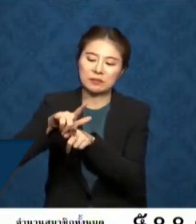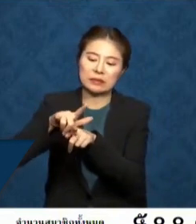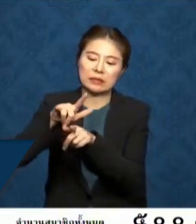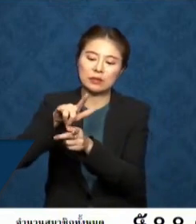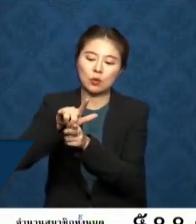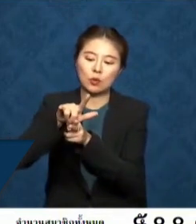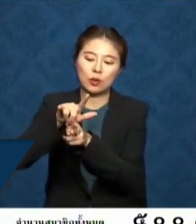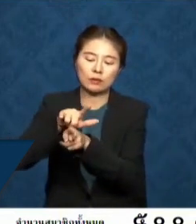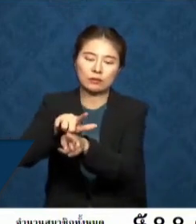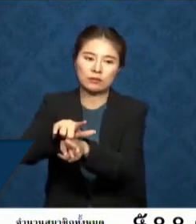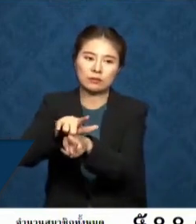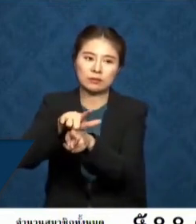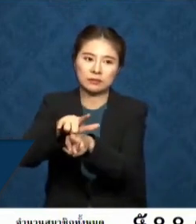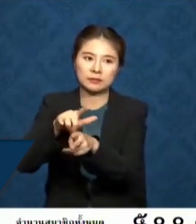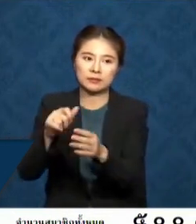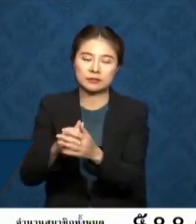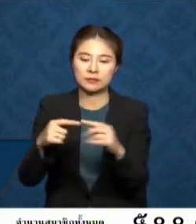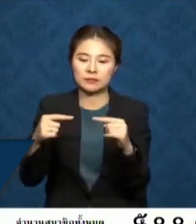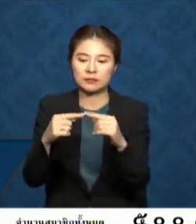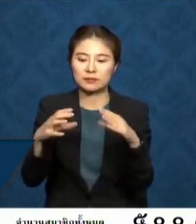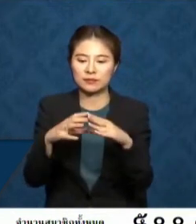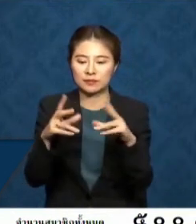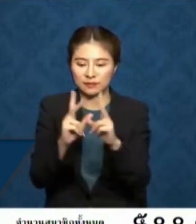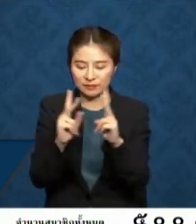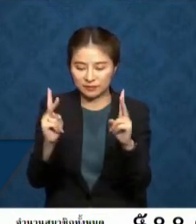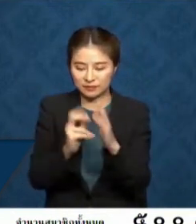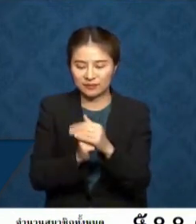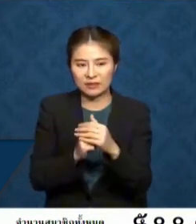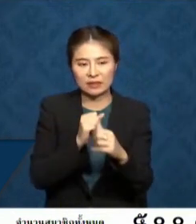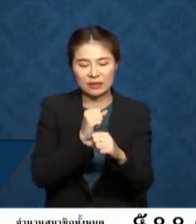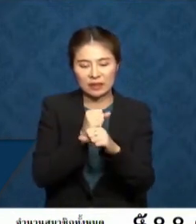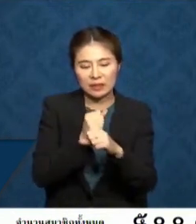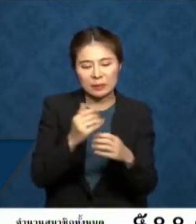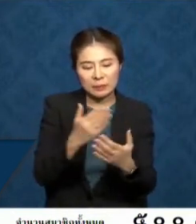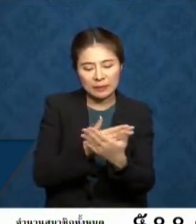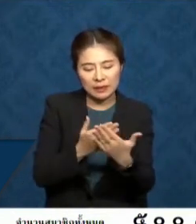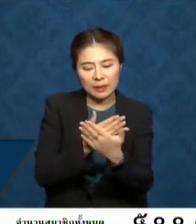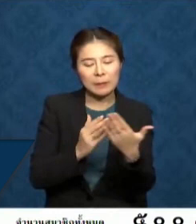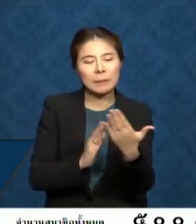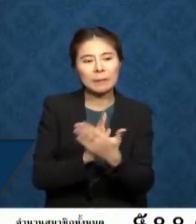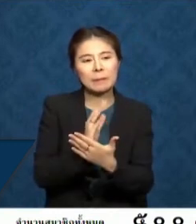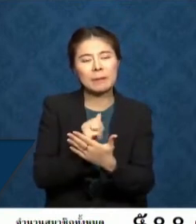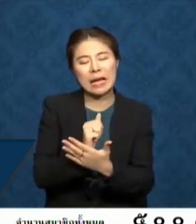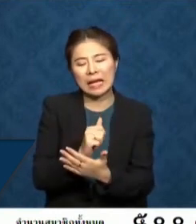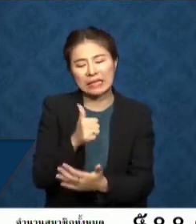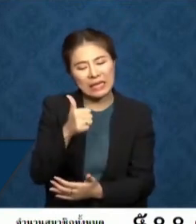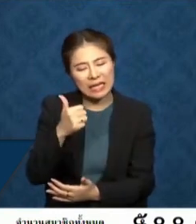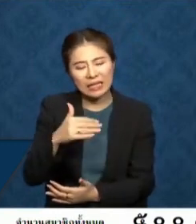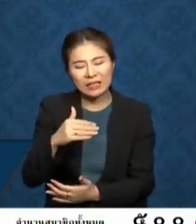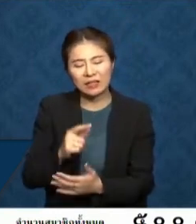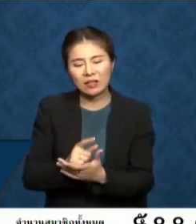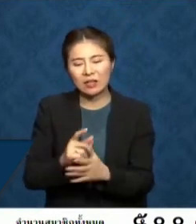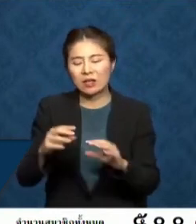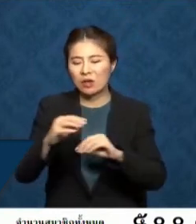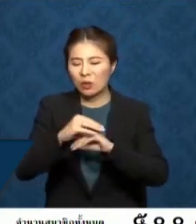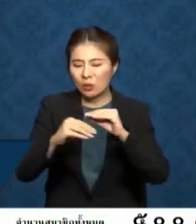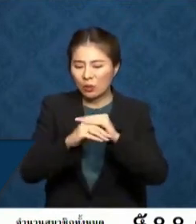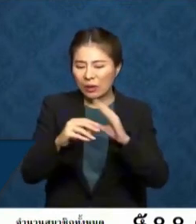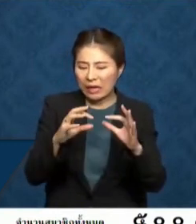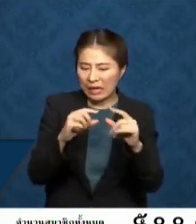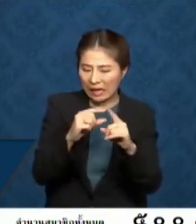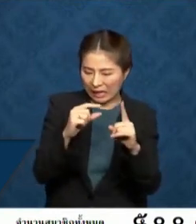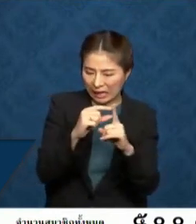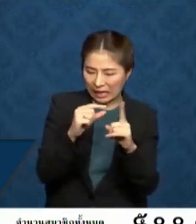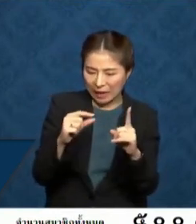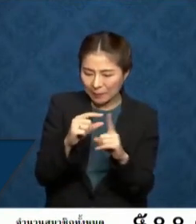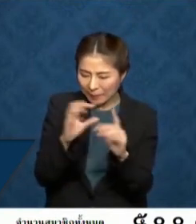าอันนี้กรรมาธิการให้ผ่านมาได้ยังไงครับว่า คือตั้งโครงการหลอกๆใส่บัตรวดเยอะๆแล้ว